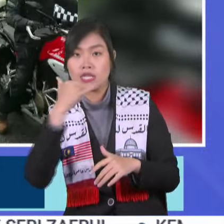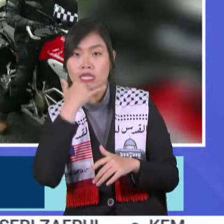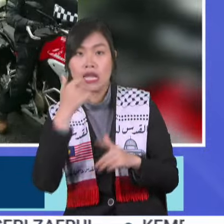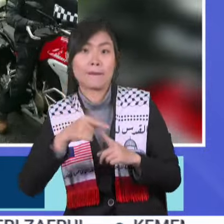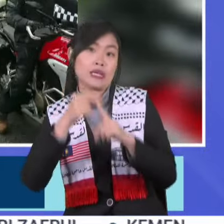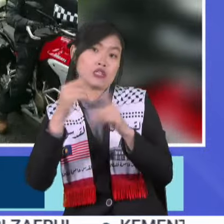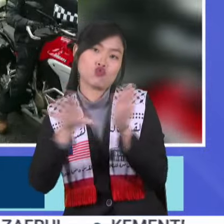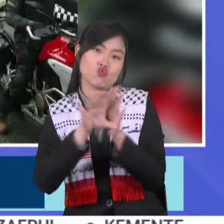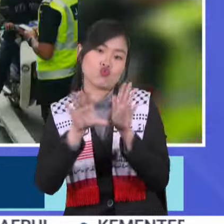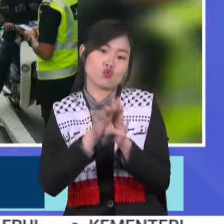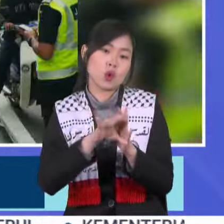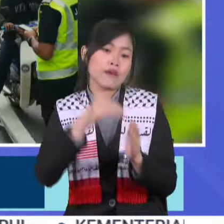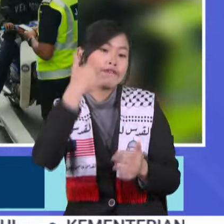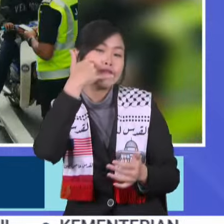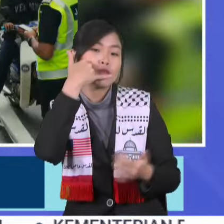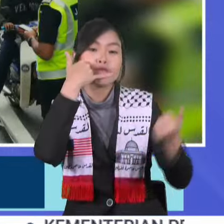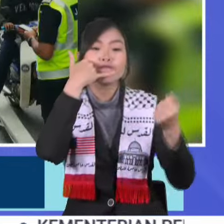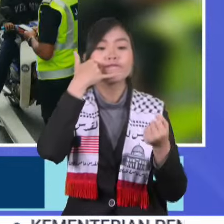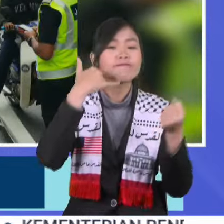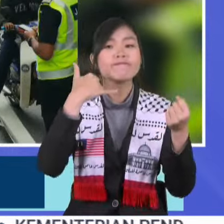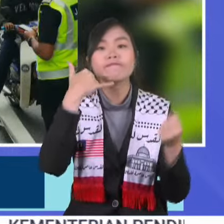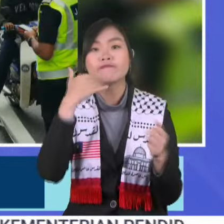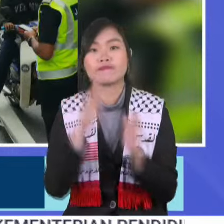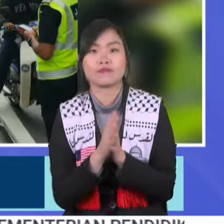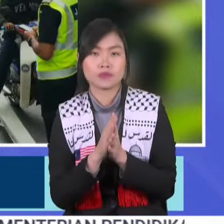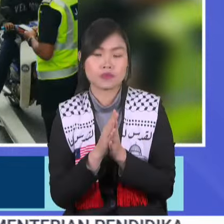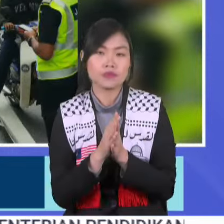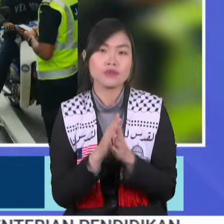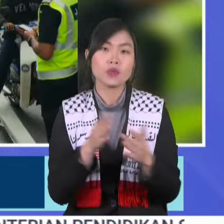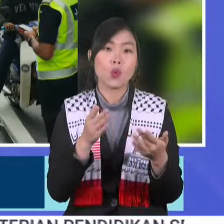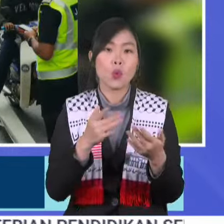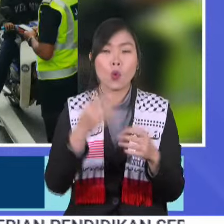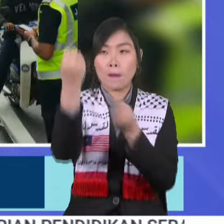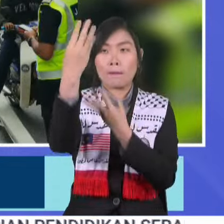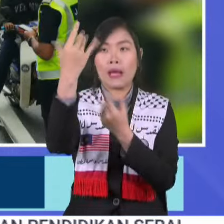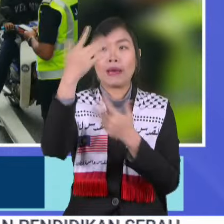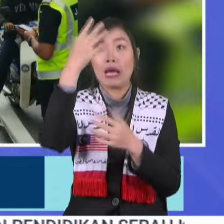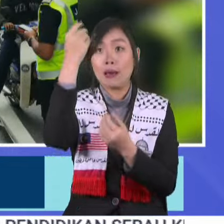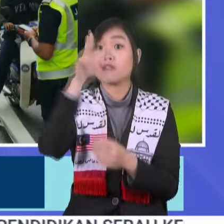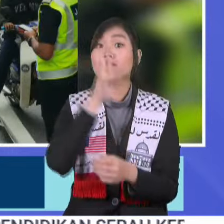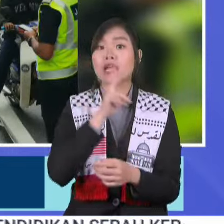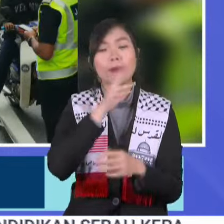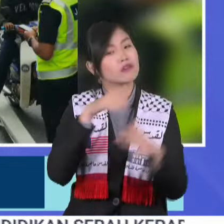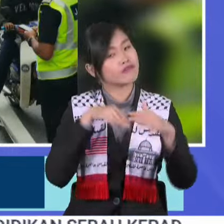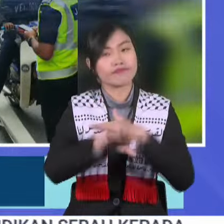antaranya menggunakan telefon bimbit semasa memandu dan melanggar lampu isyarat merah.